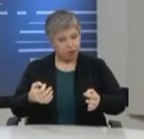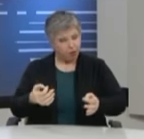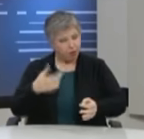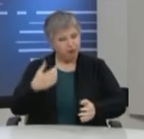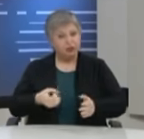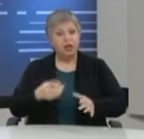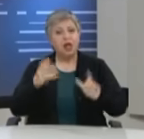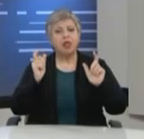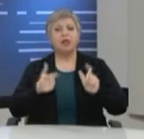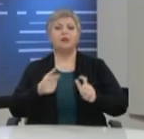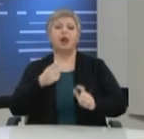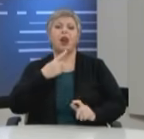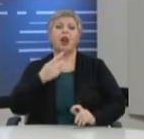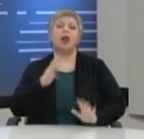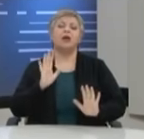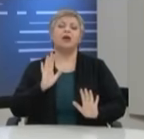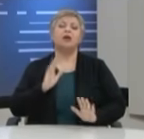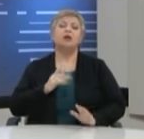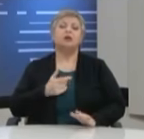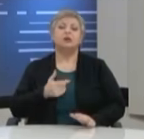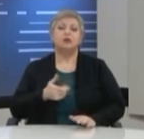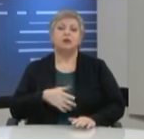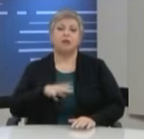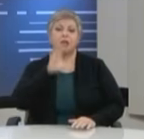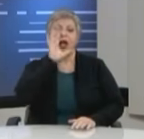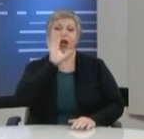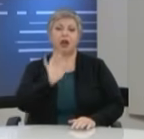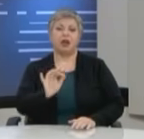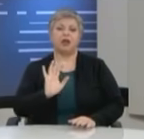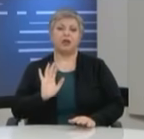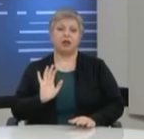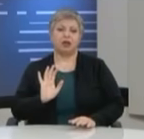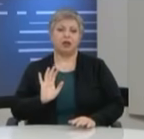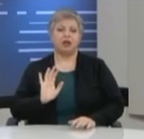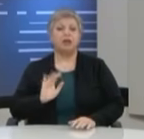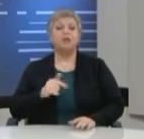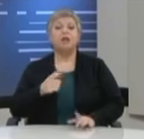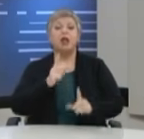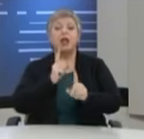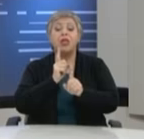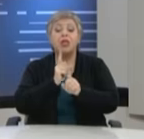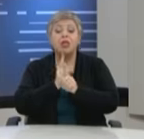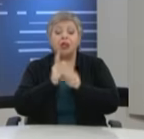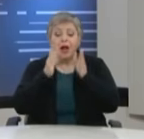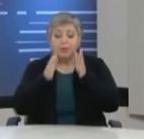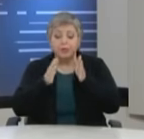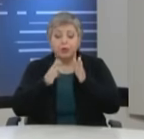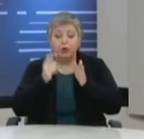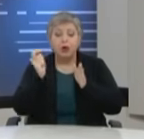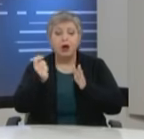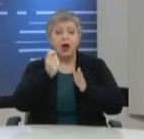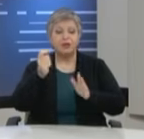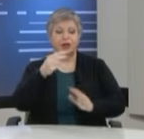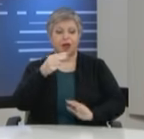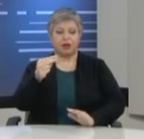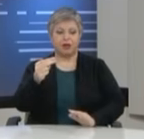αλήθειας. Πόσο μάλλον... Παρακαλώ, ησυχία. Πόσο μάλλον στα εθνικά θέματα. Ελάτε. Με